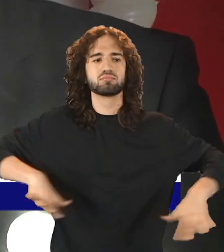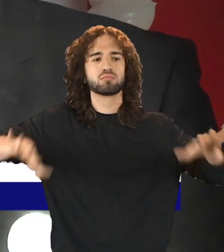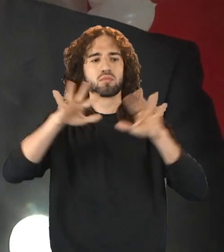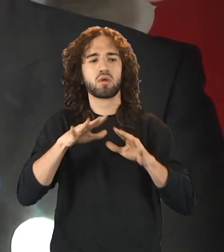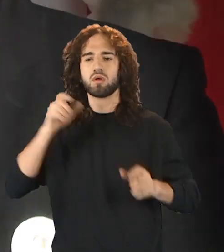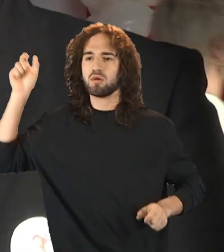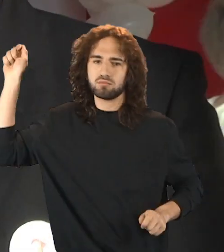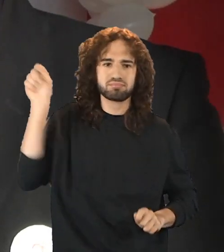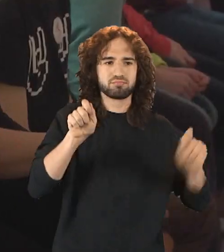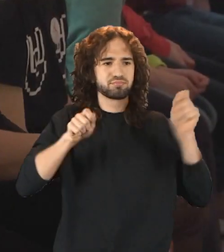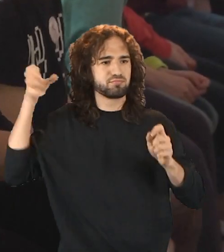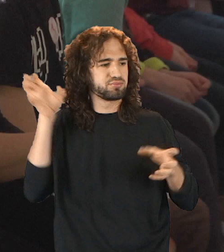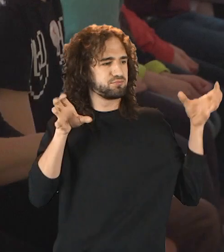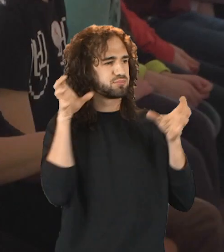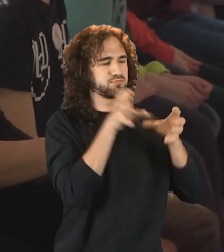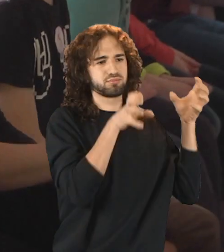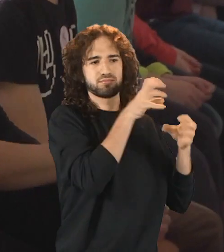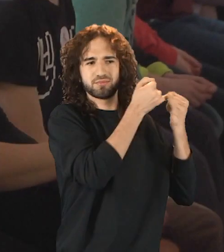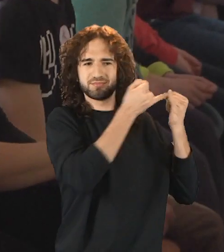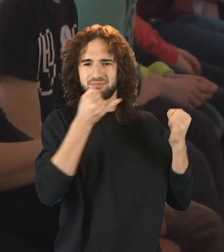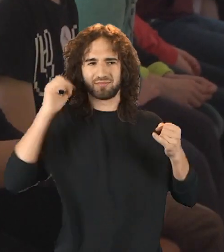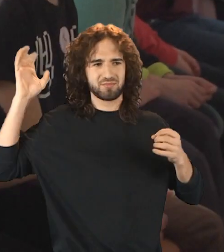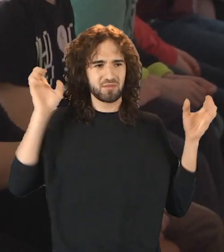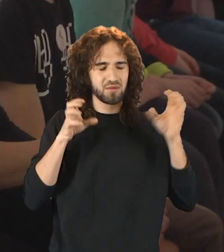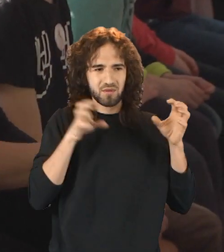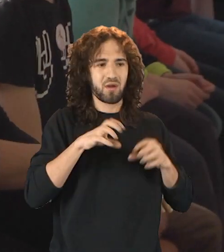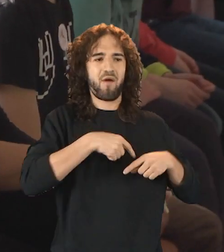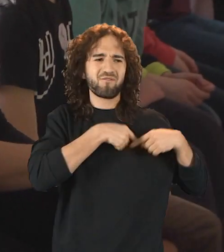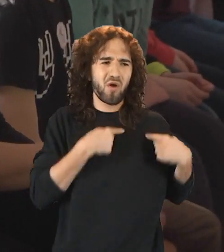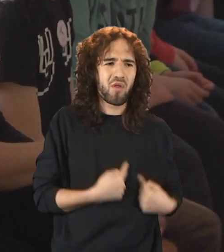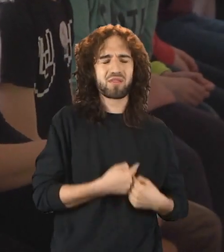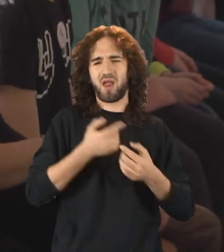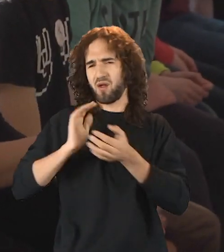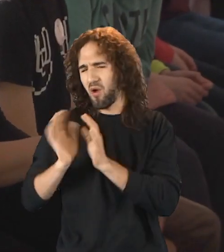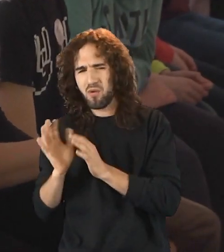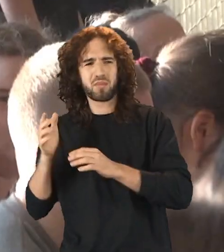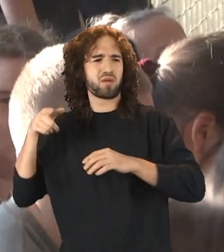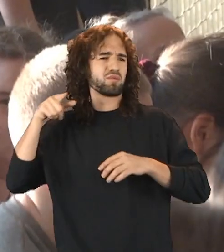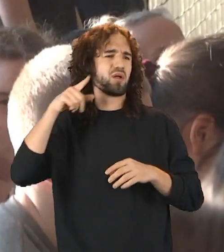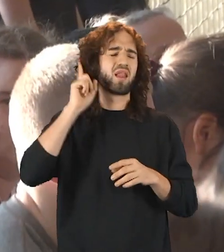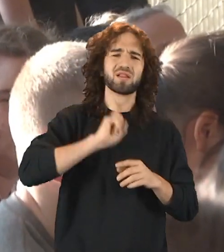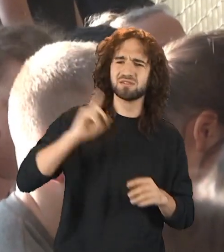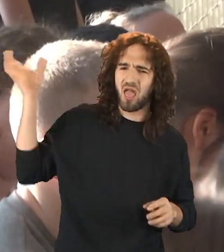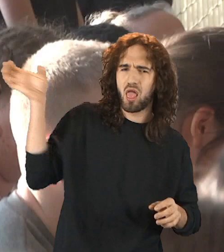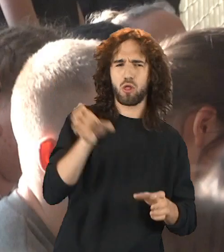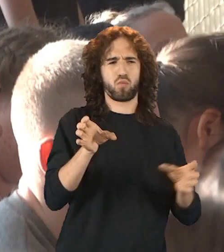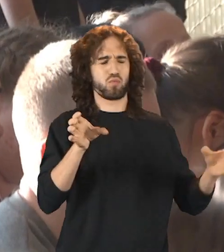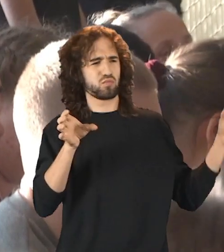naszych podopiecznych tym dniem. Gościmy tutaj też gości, wolontariuszy z drugiego liceum, z diecezjalnego